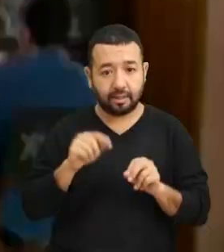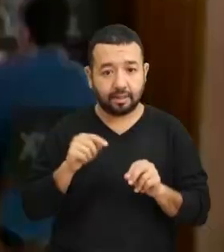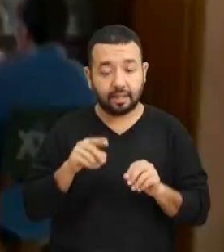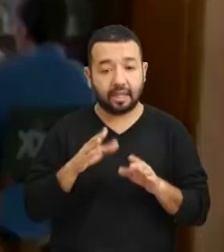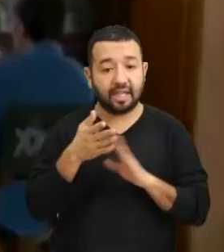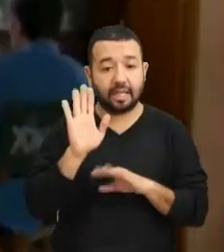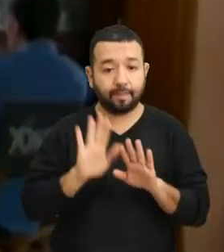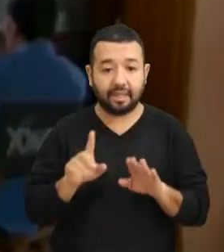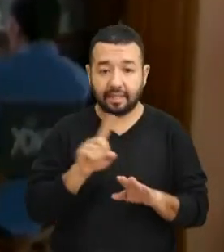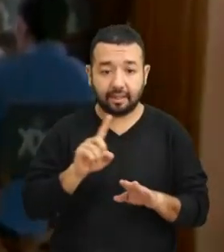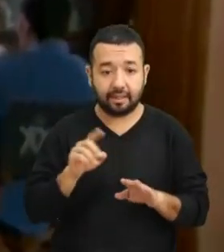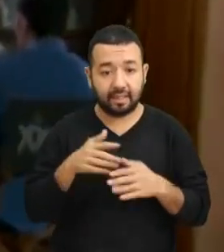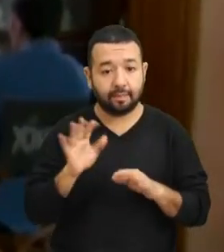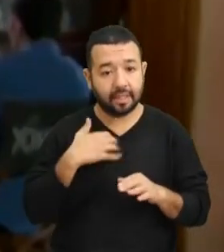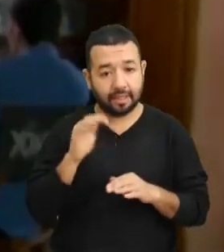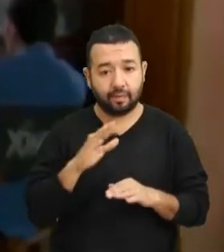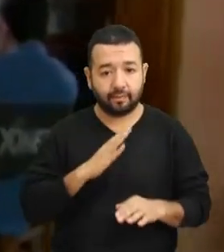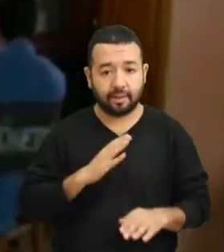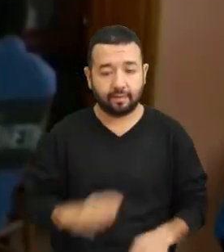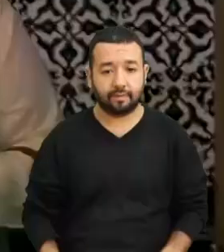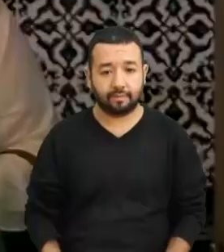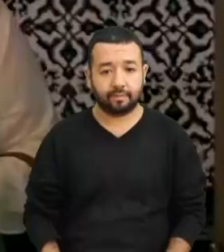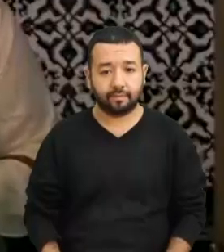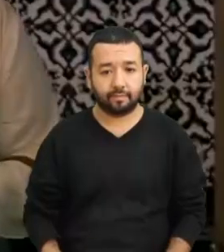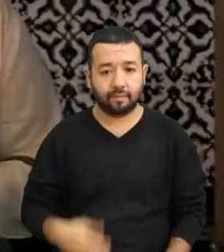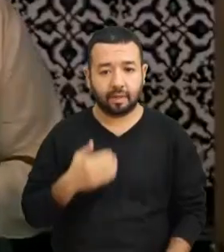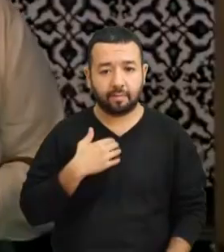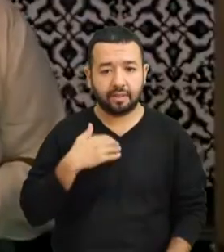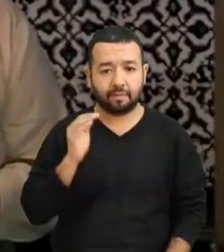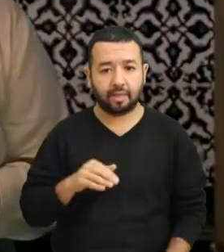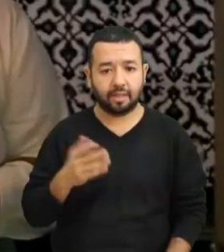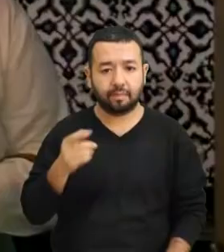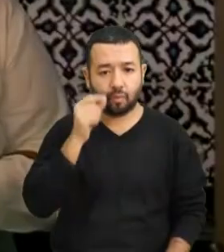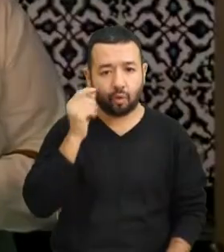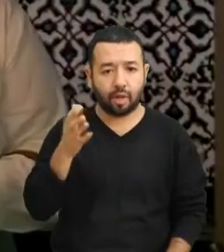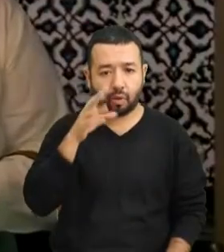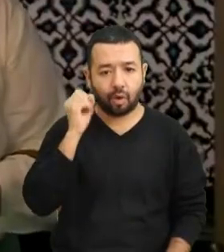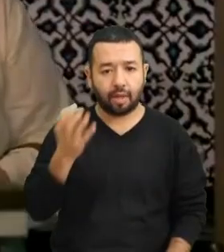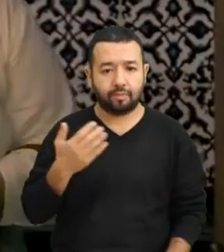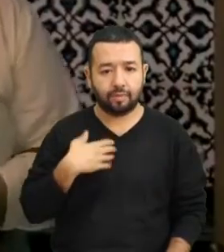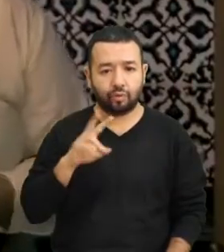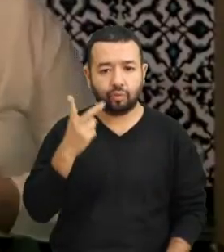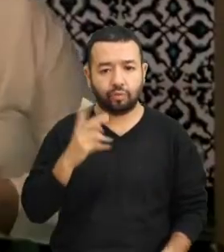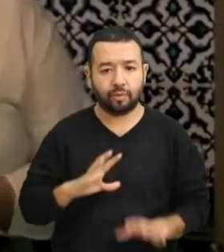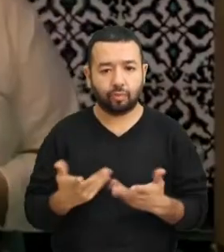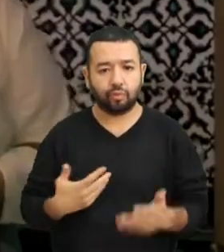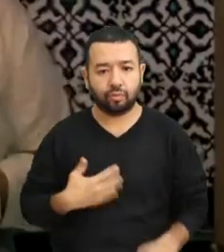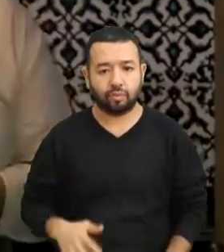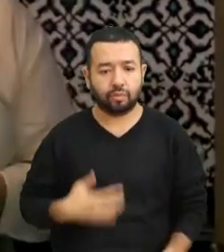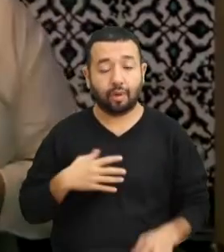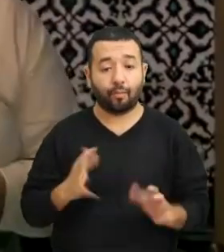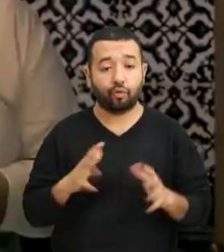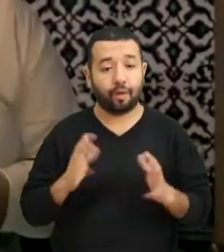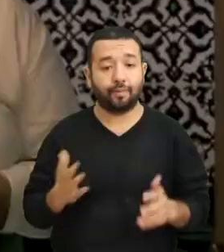bir yere ayrılmayın, tamam mı? Sakın. Geliyor hemen. Bizim geldiğimizi oğlan öğrenmiş. Sürpriz bozuldu. Ya